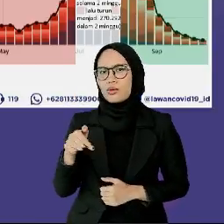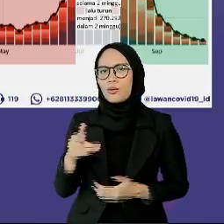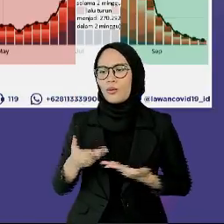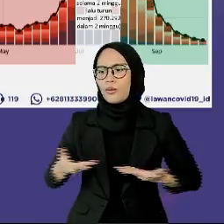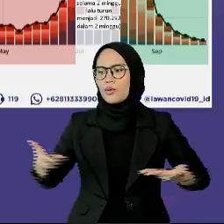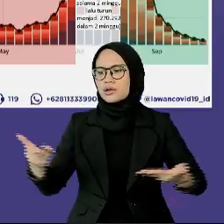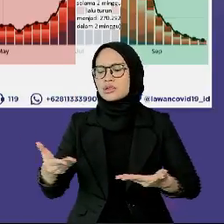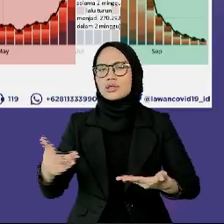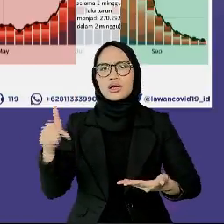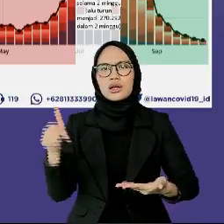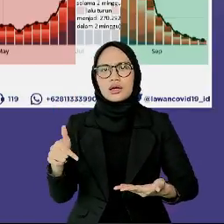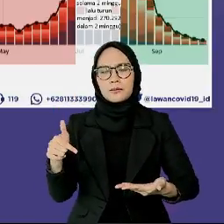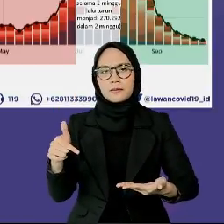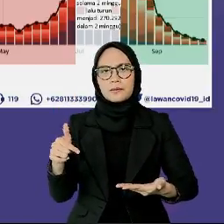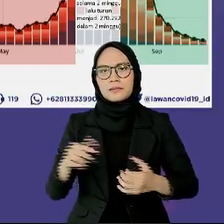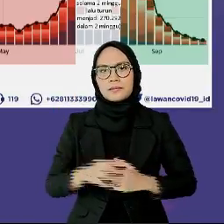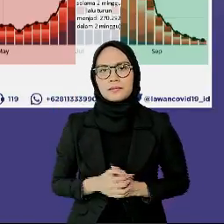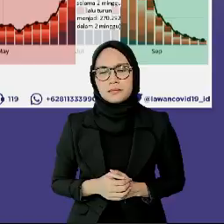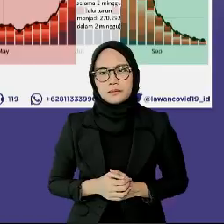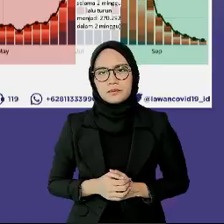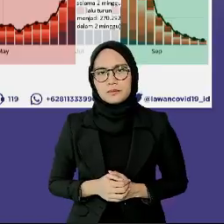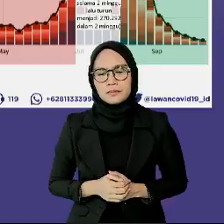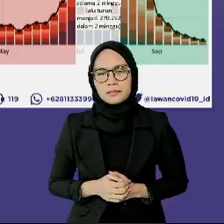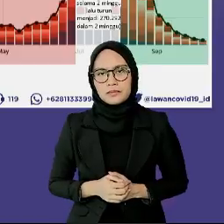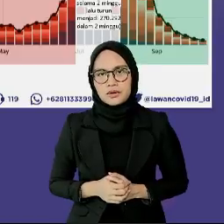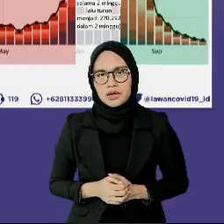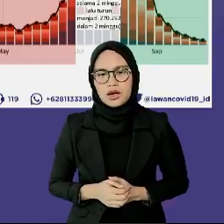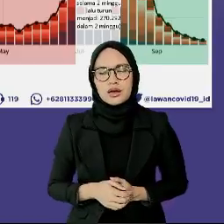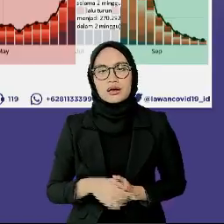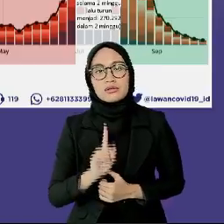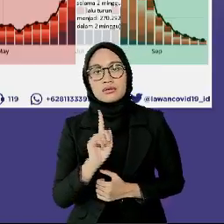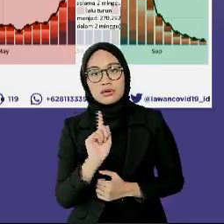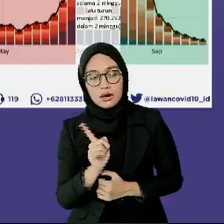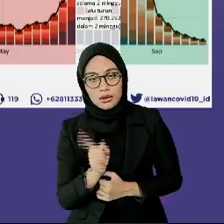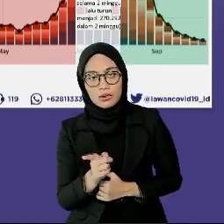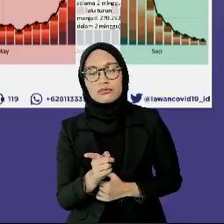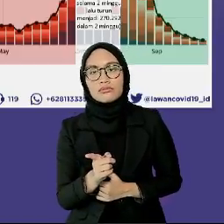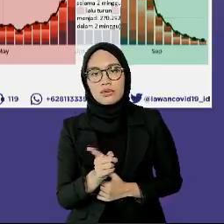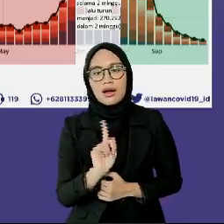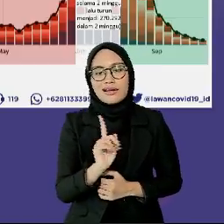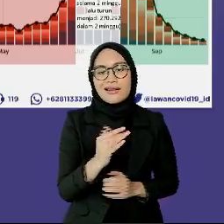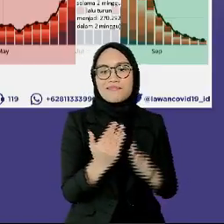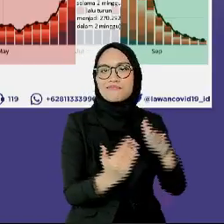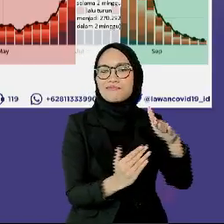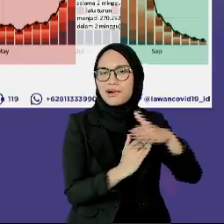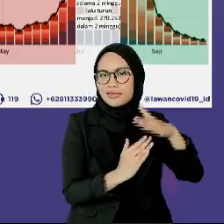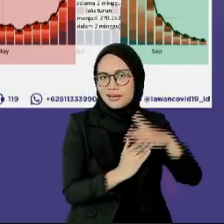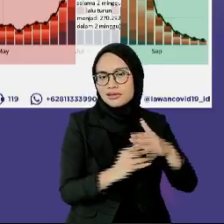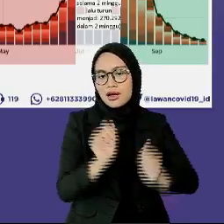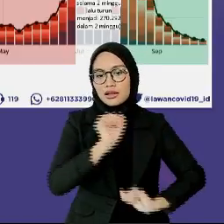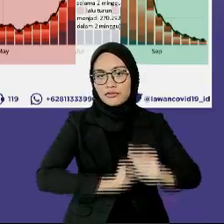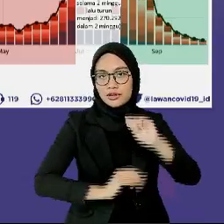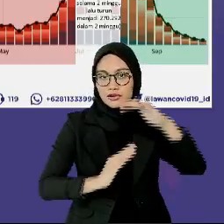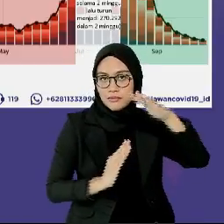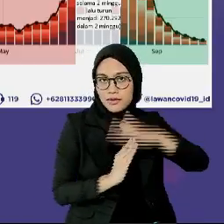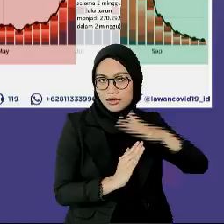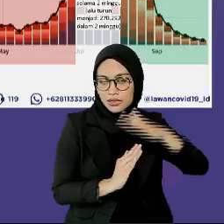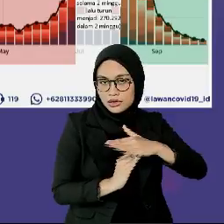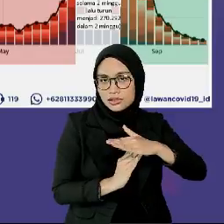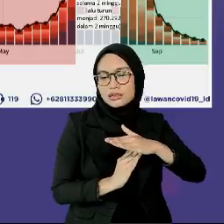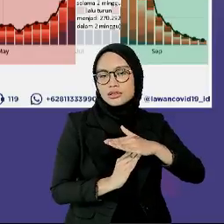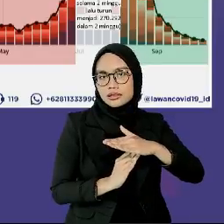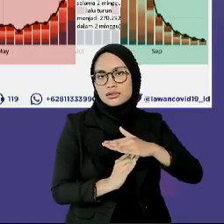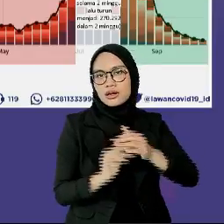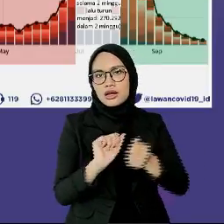kenaikan kasus terjadi ketika kebijakan pembatasan aktivitas masyarakat direlaksasi